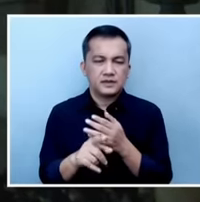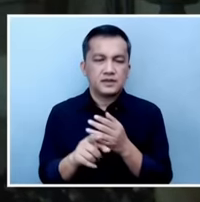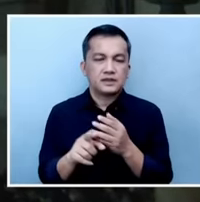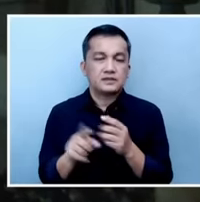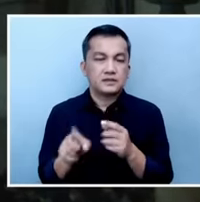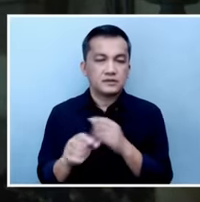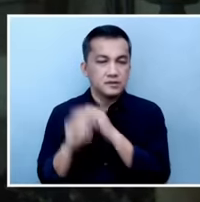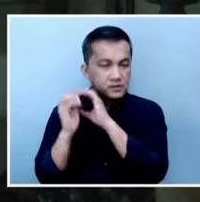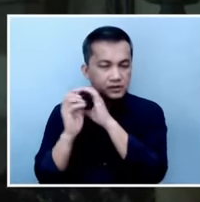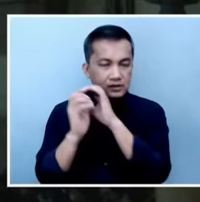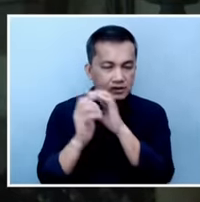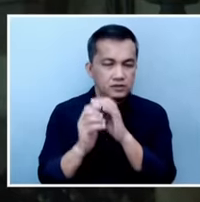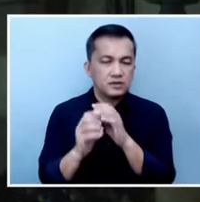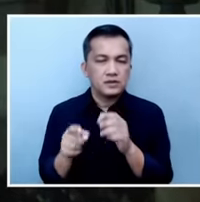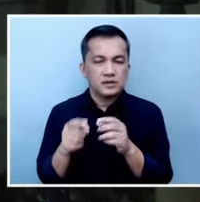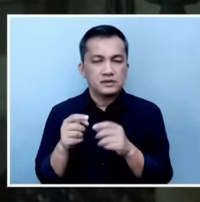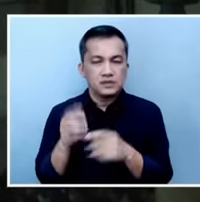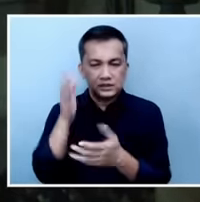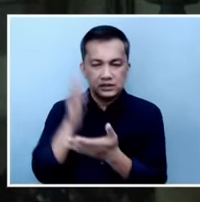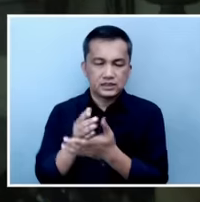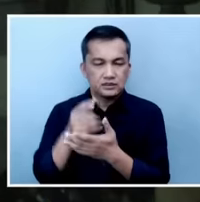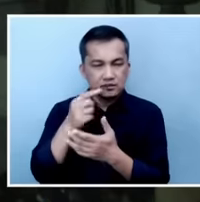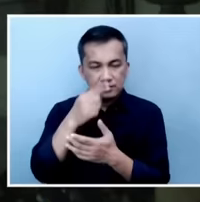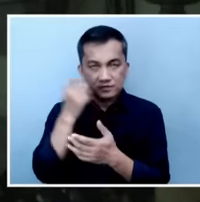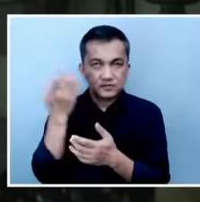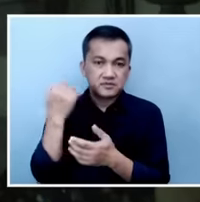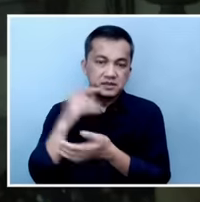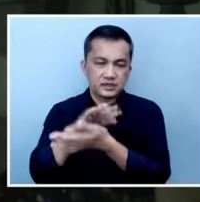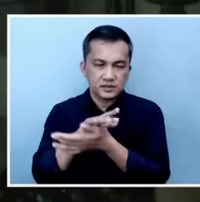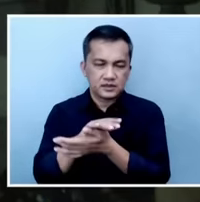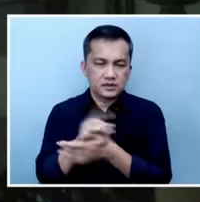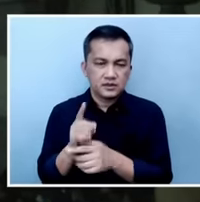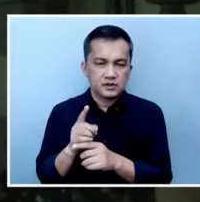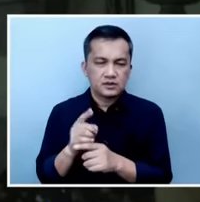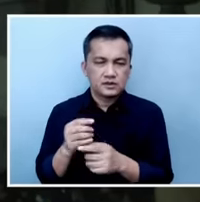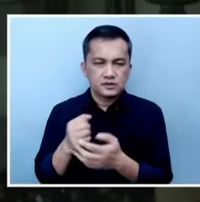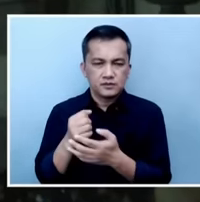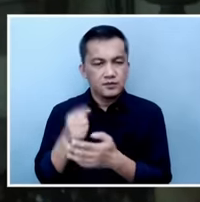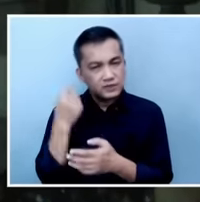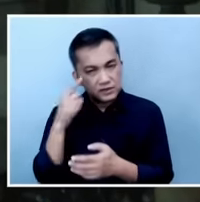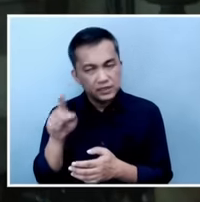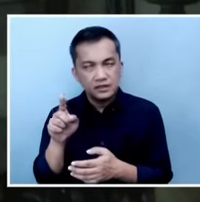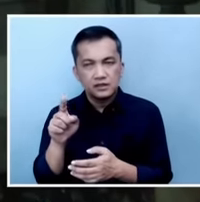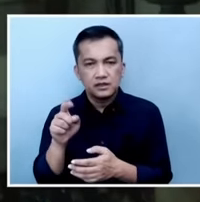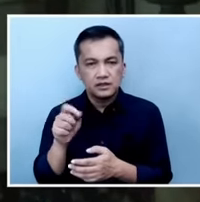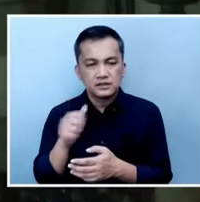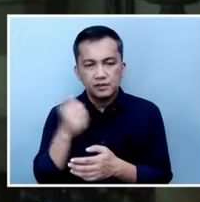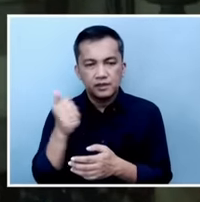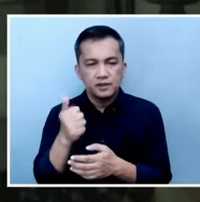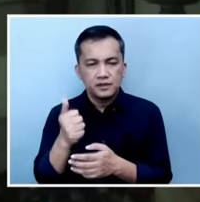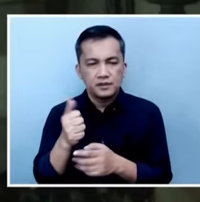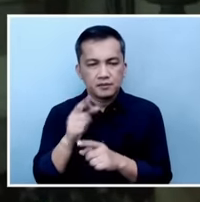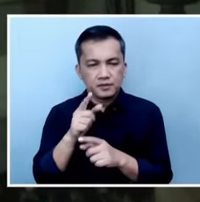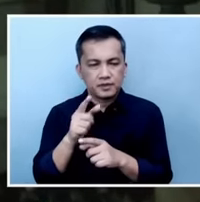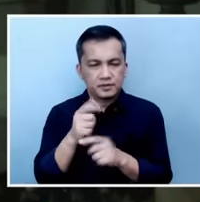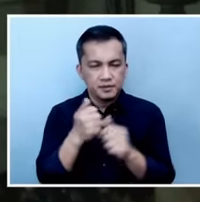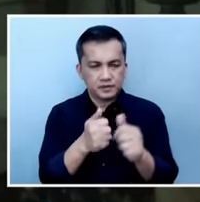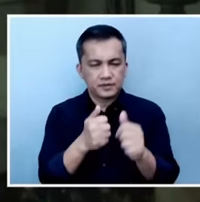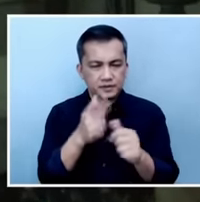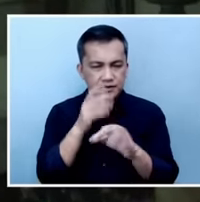ng Tratigil dela sa pandemic, para sa ilan, pagtupad ulito ng kanilang panata ang naging